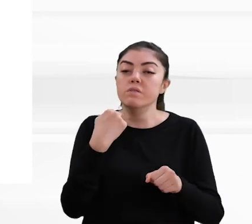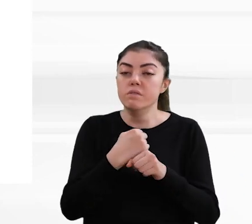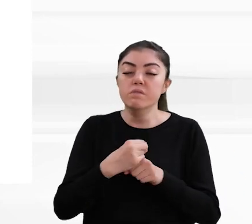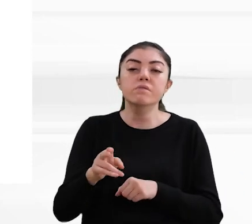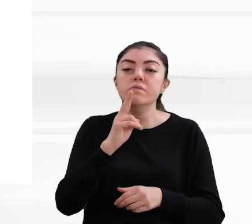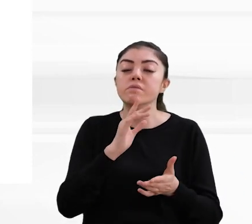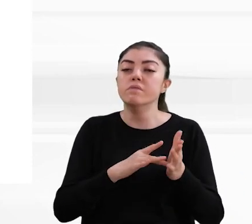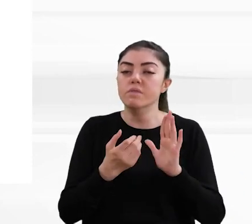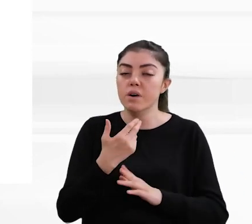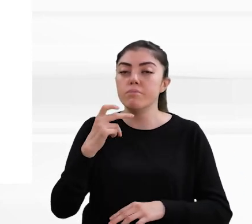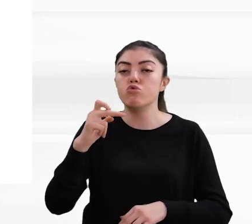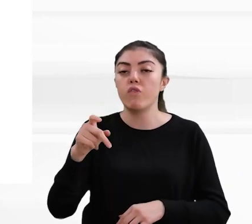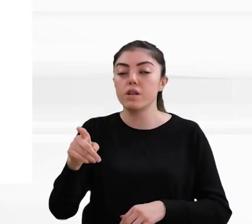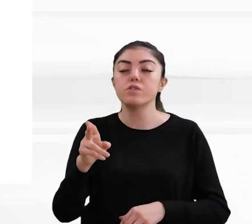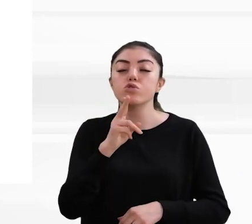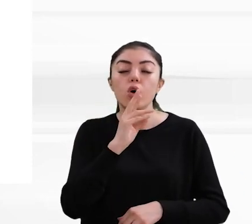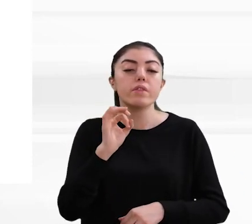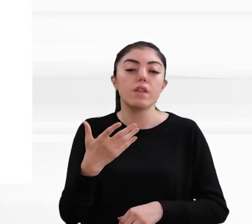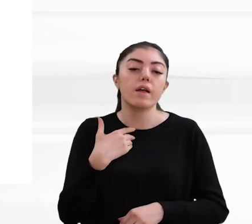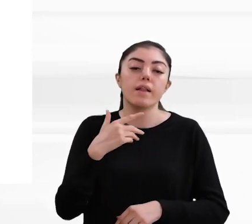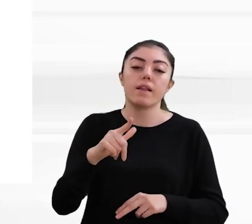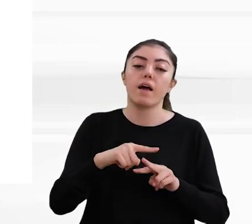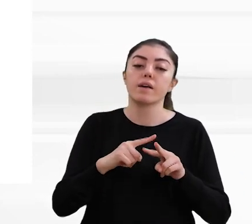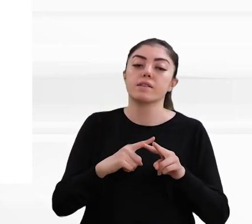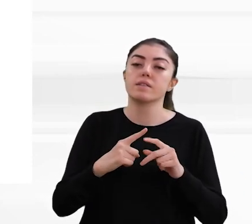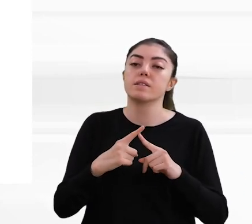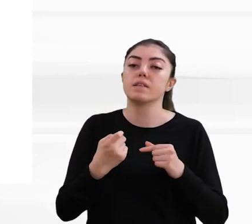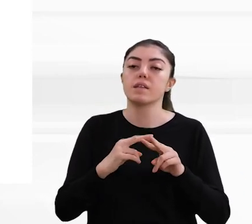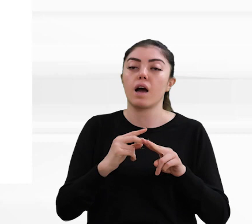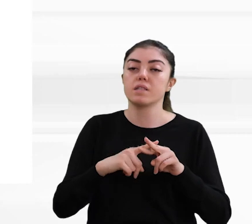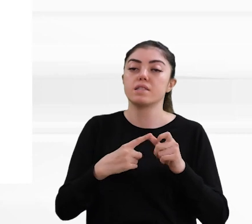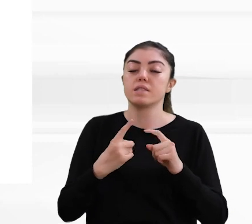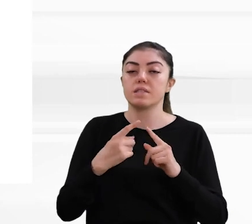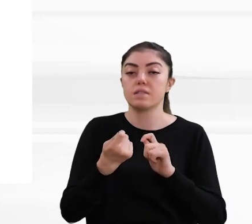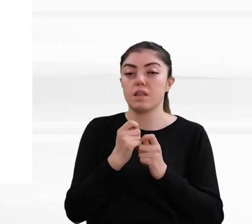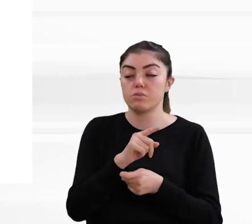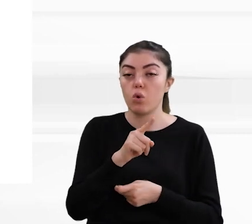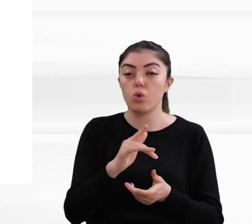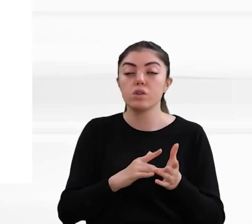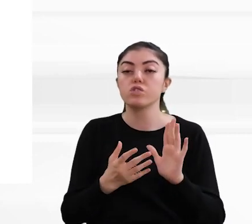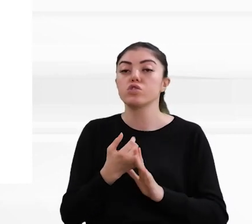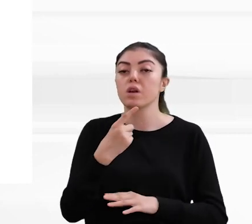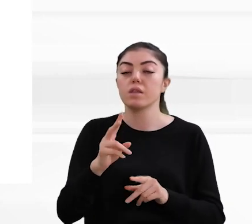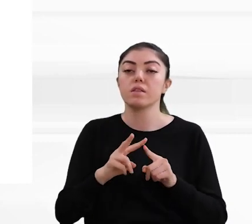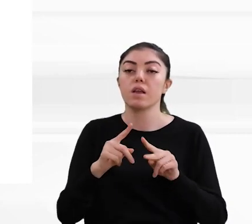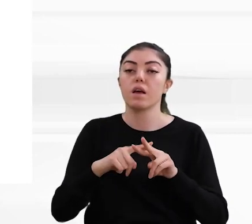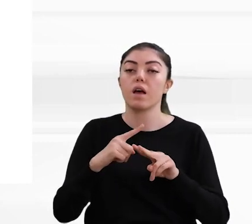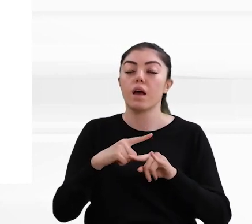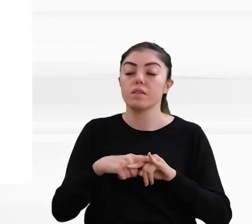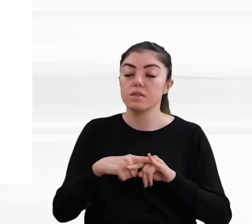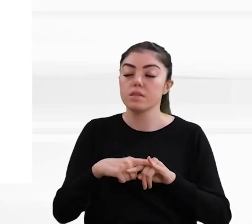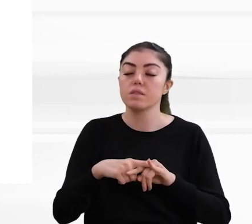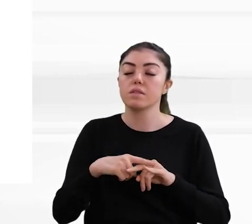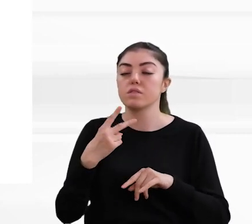glikoliz sonucunda oluşan piruvatın sonu vakti plastik kasa dönüşmesini ifadeler orada kullanılan Aslında Nat